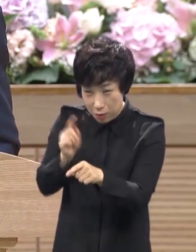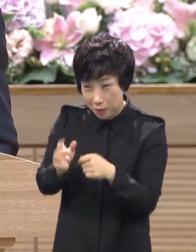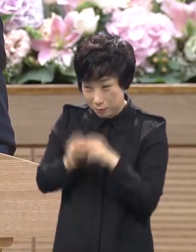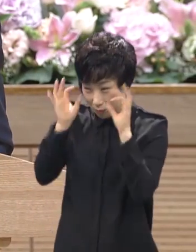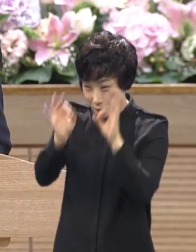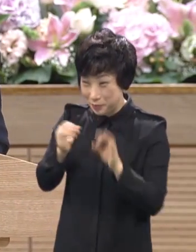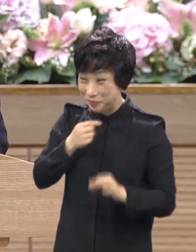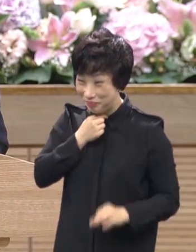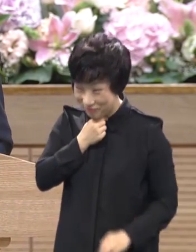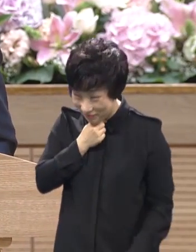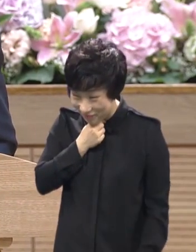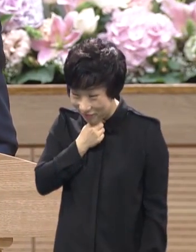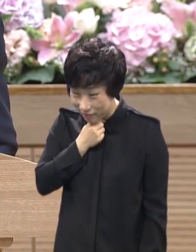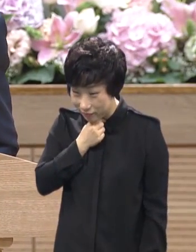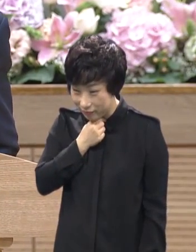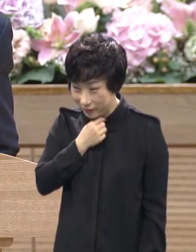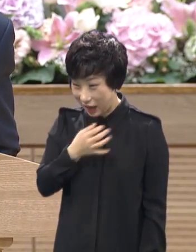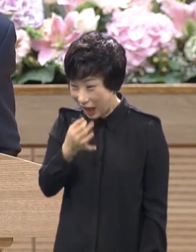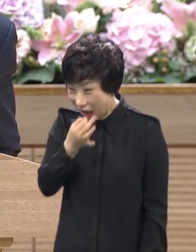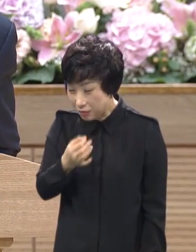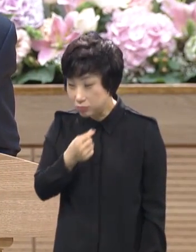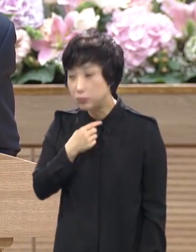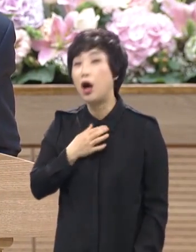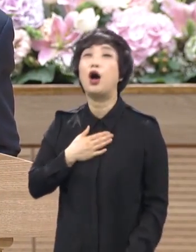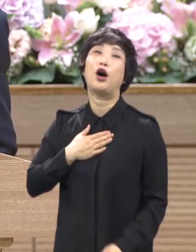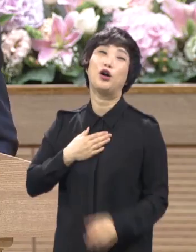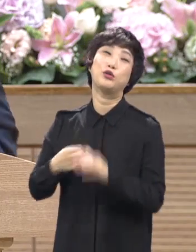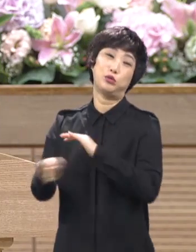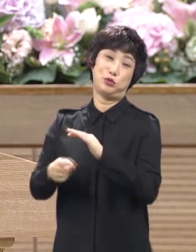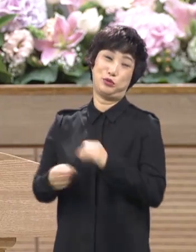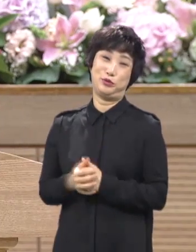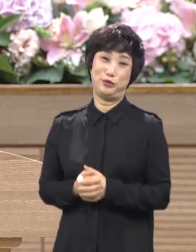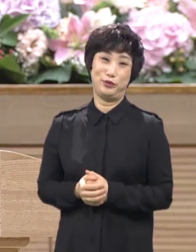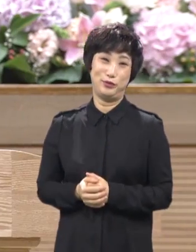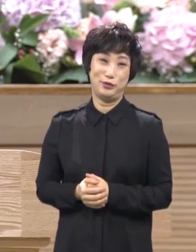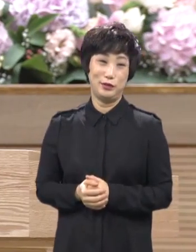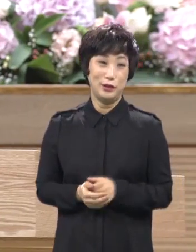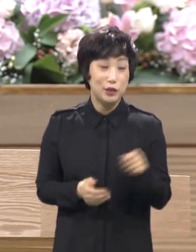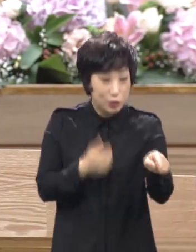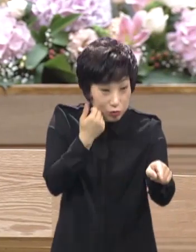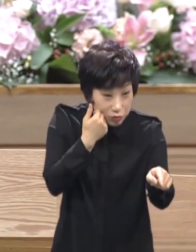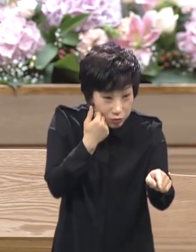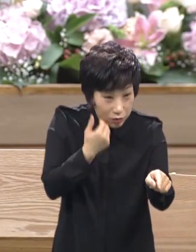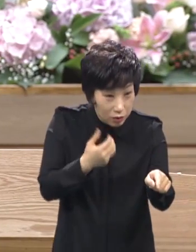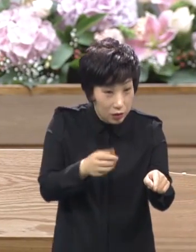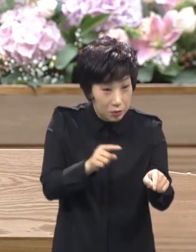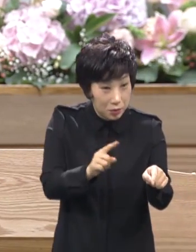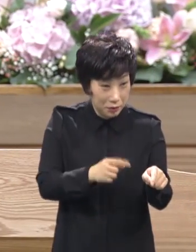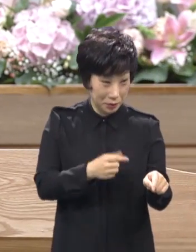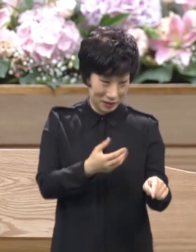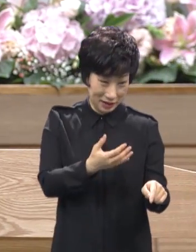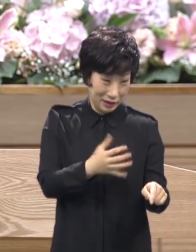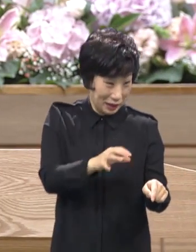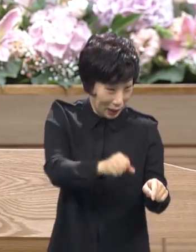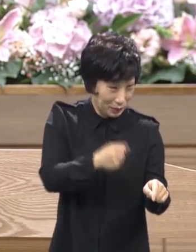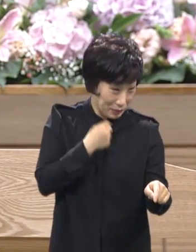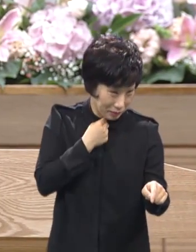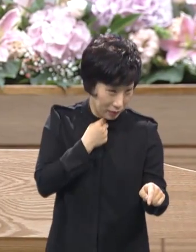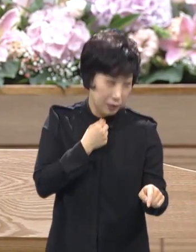보고 욕심만 부려도 도둑놈이요. 남의 것을 갖고 탐심을